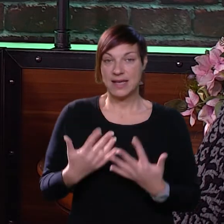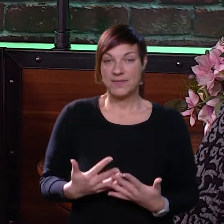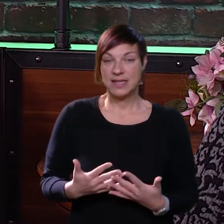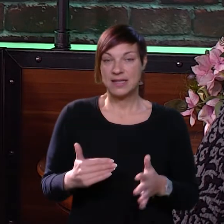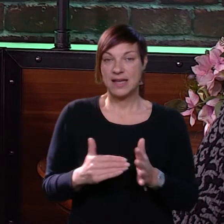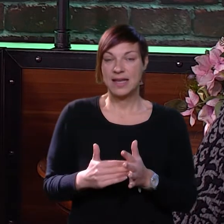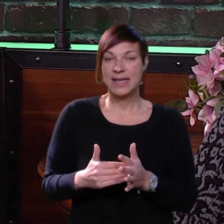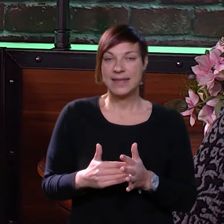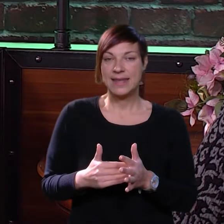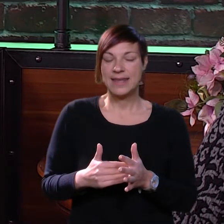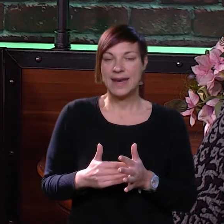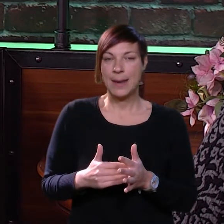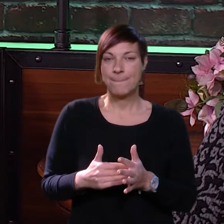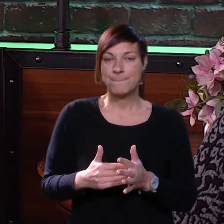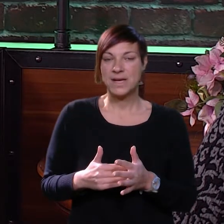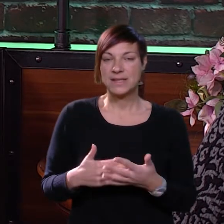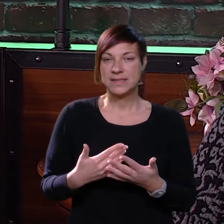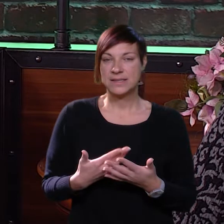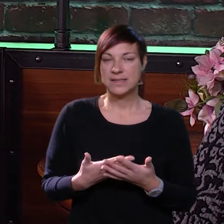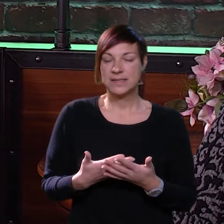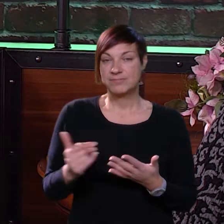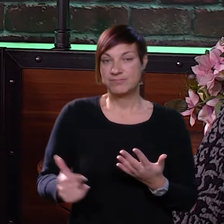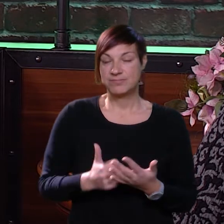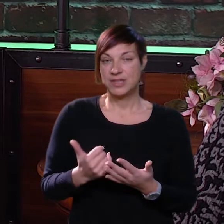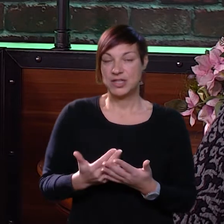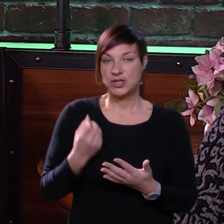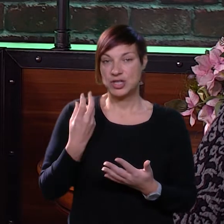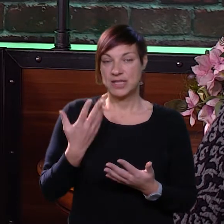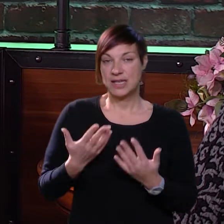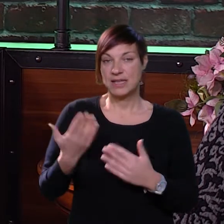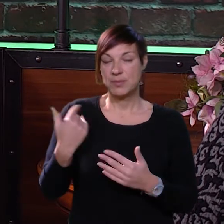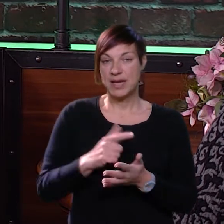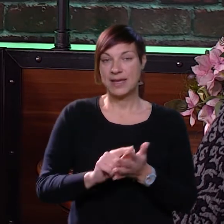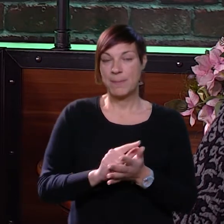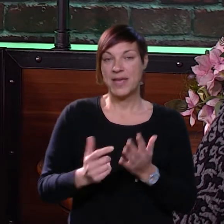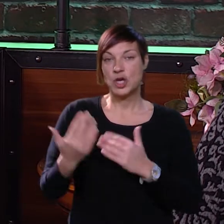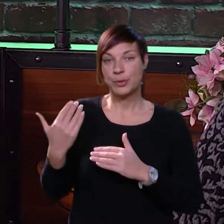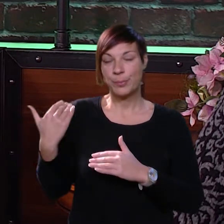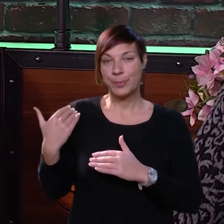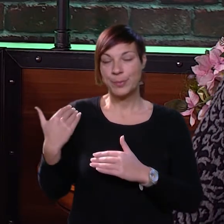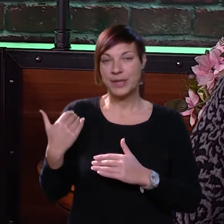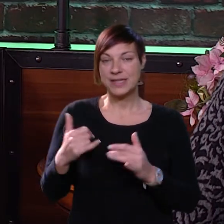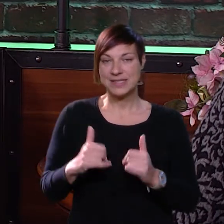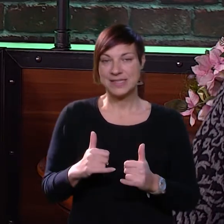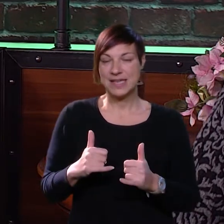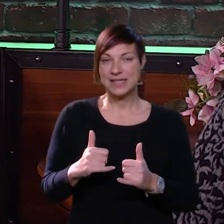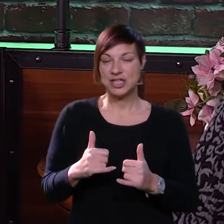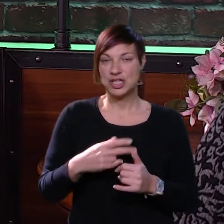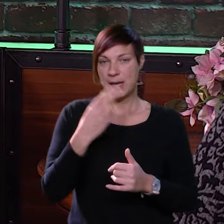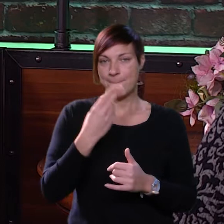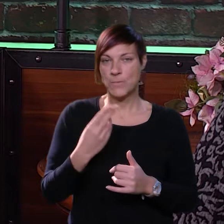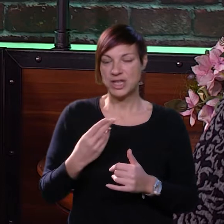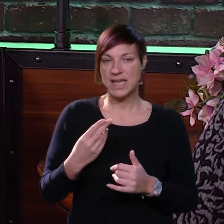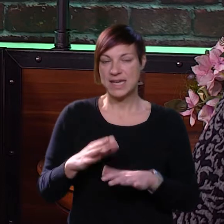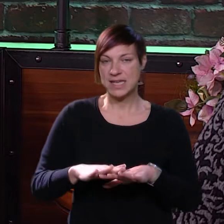nekakve detalje, ono, treba se baš, pogotovo još ono, kad gledamo tako neki period prije sadašnjih